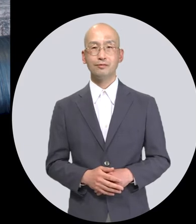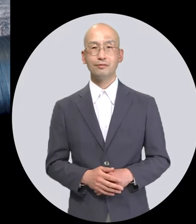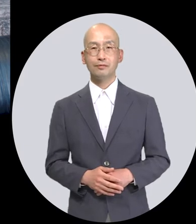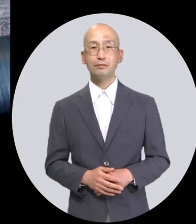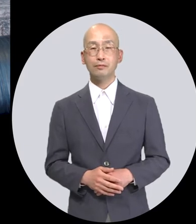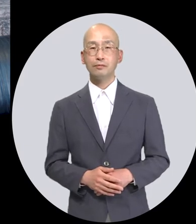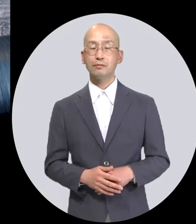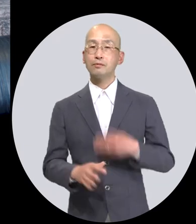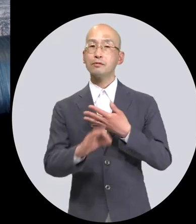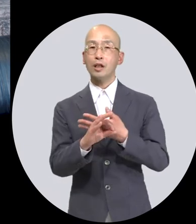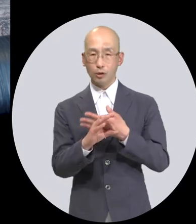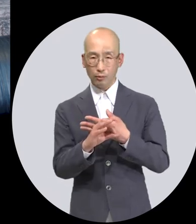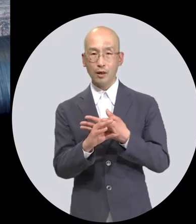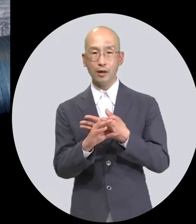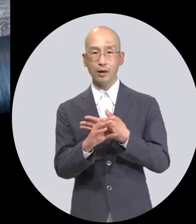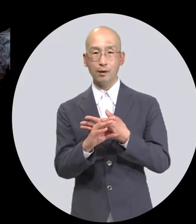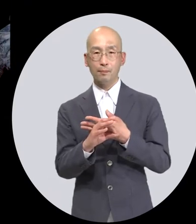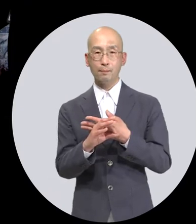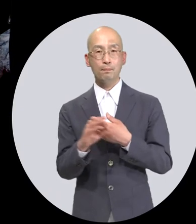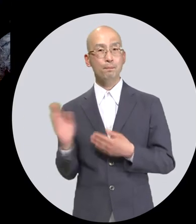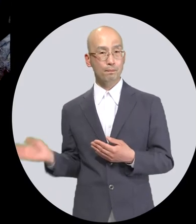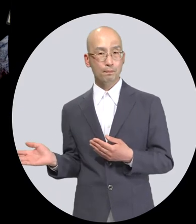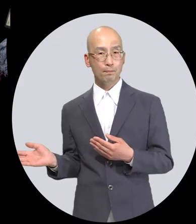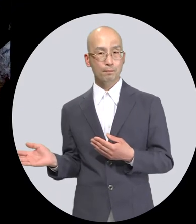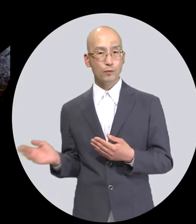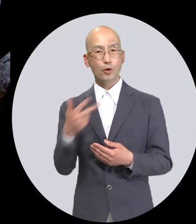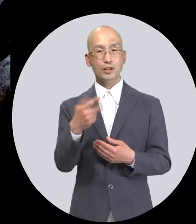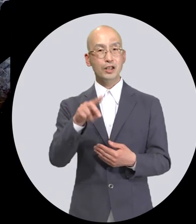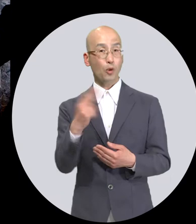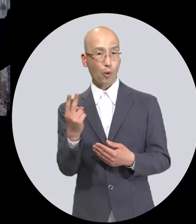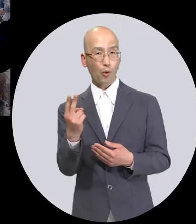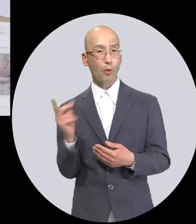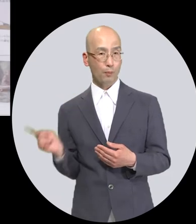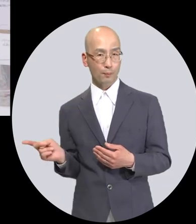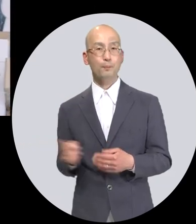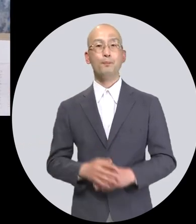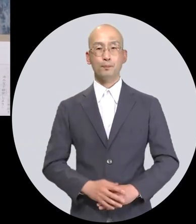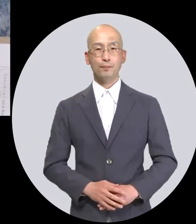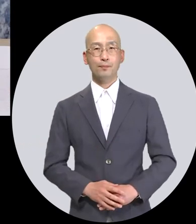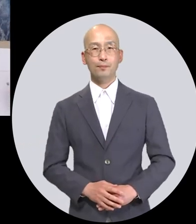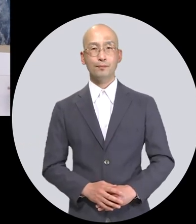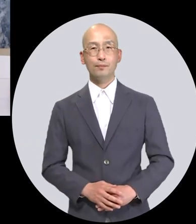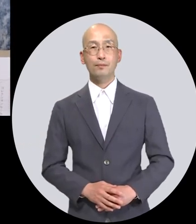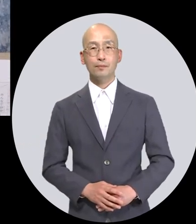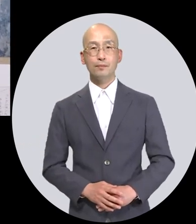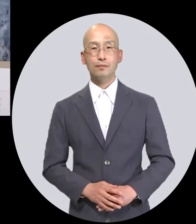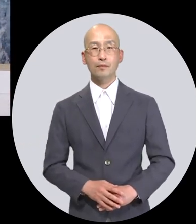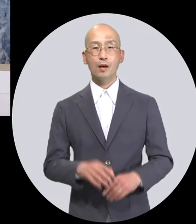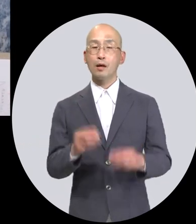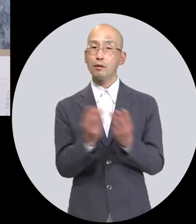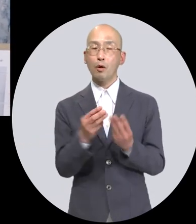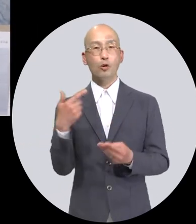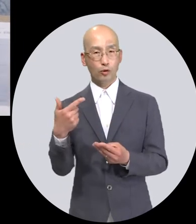メインとなるのはこの名画との縁結びシート、じゃーん、これはナンバー6です